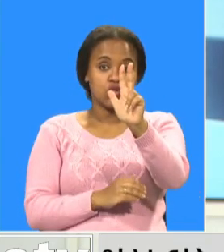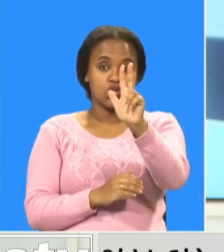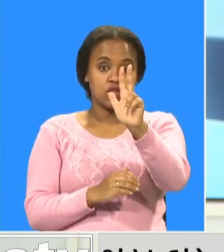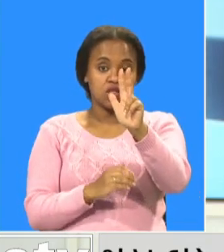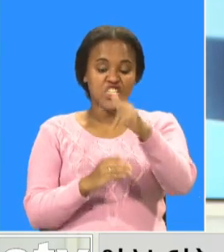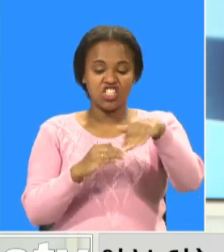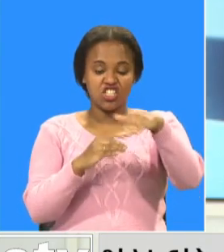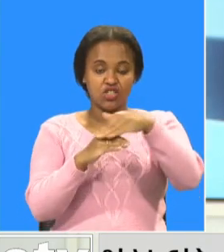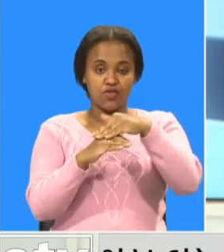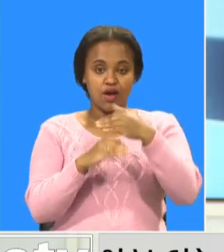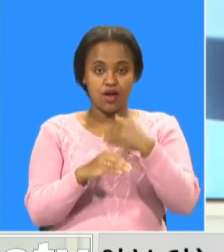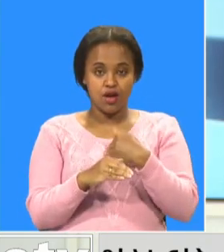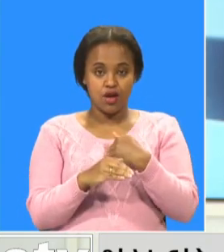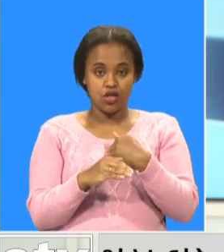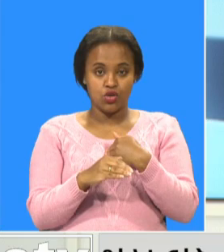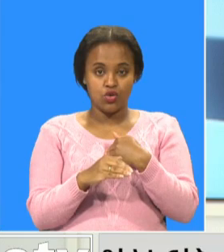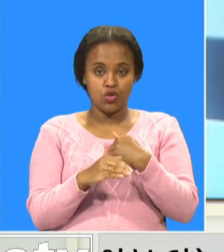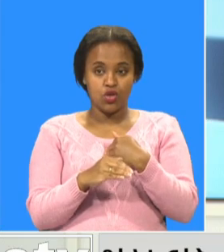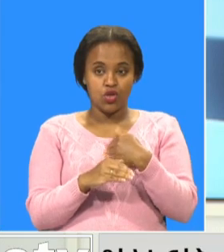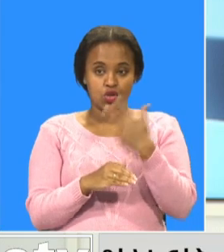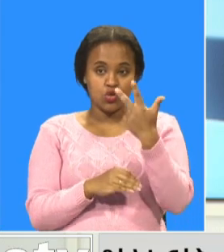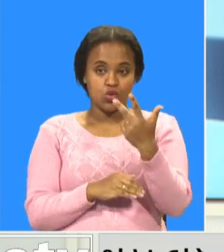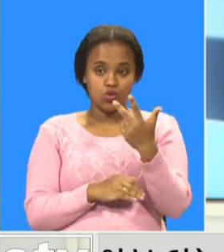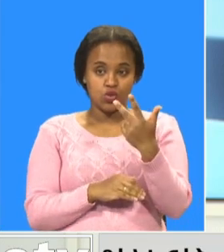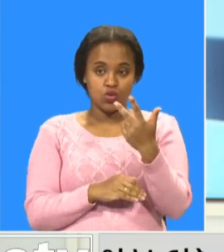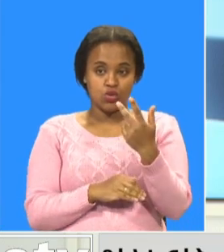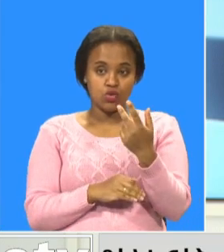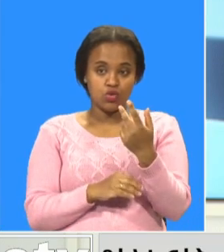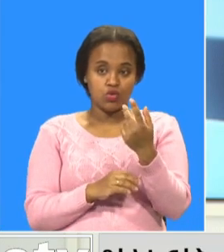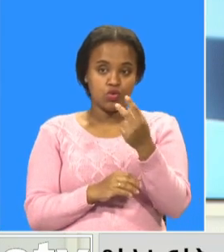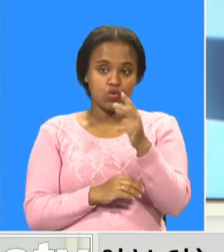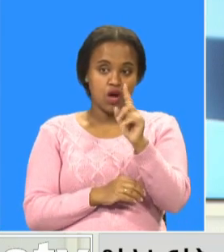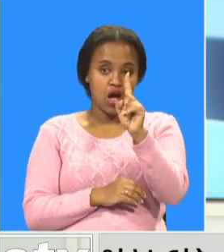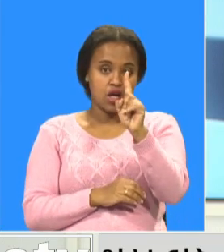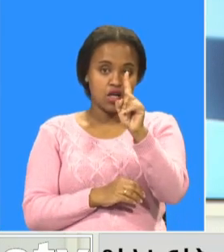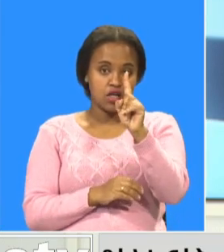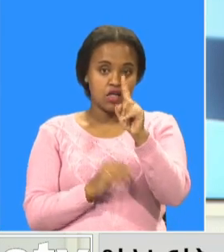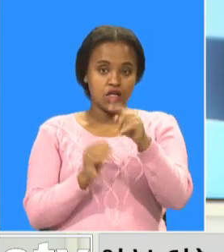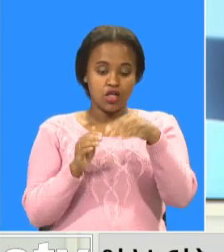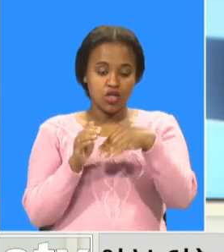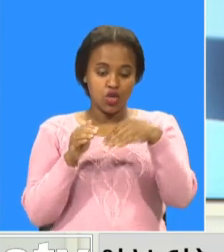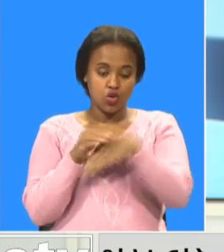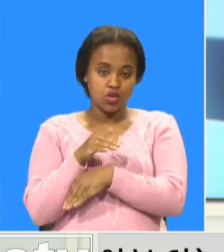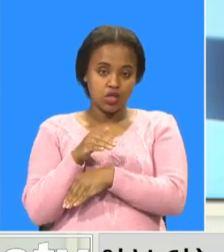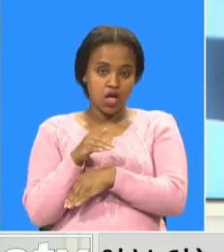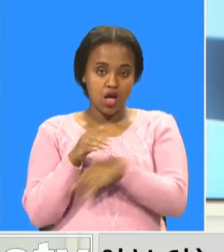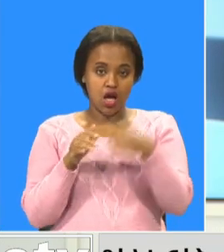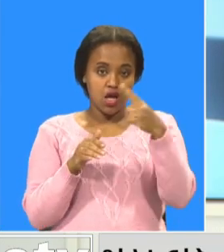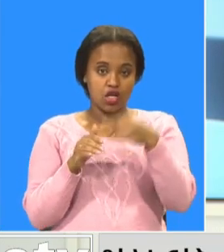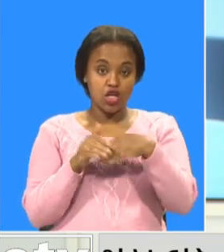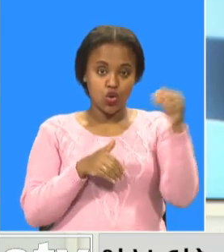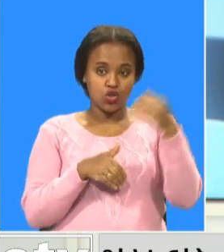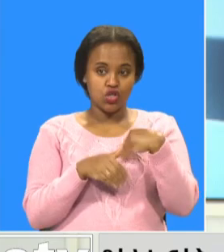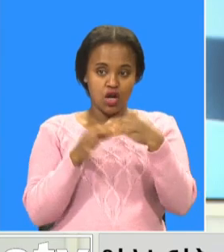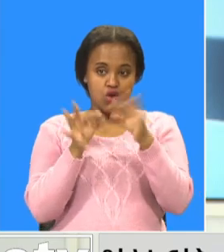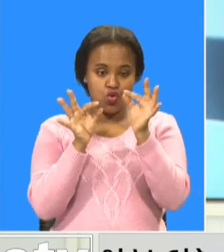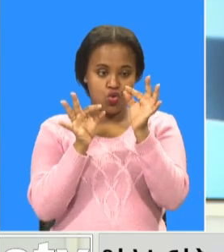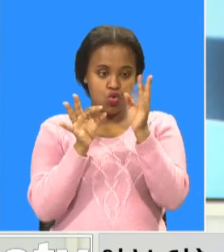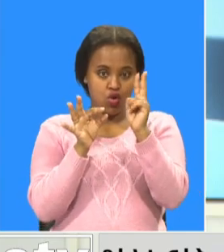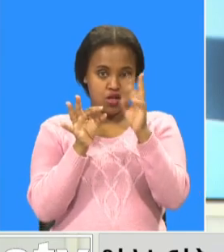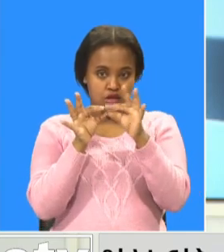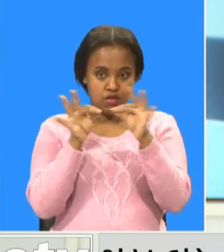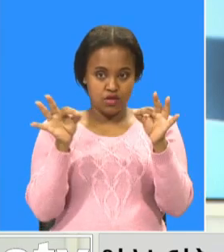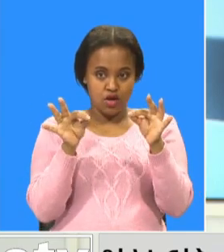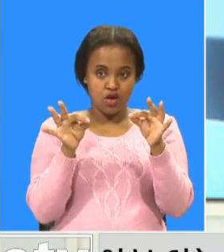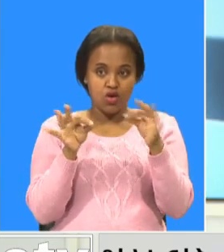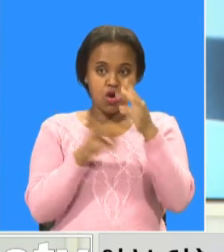ግን አንፎርቹኔትሊ ሁለት ሌየር ነው፣ አንዴ ውጭ አንዴ ውስጥ። ደብሊውኤችኦ ላይ የዓለም